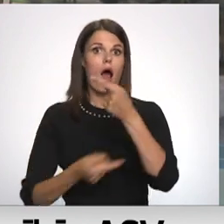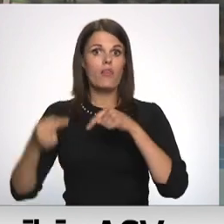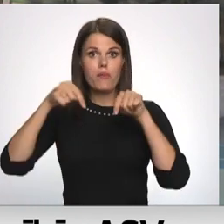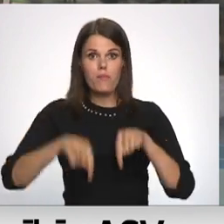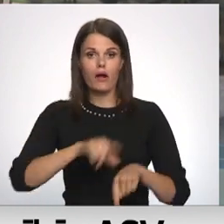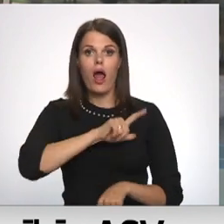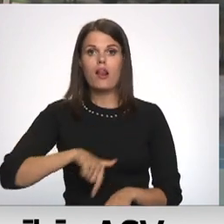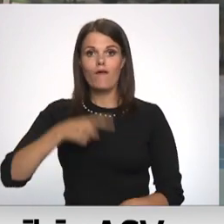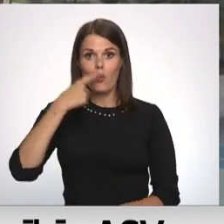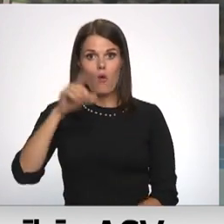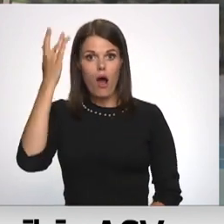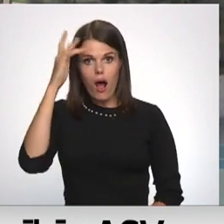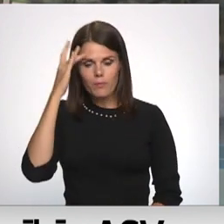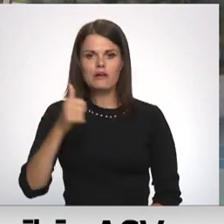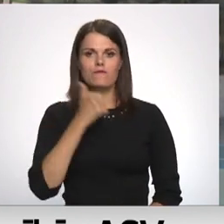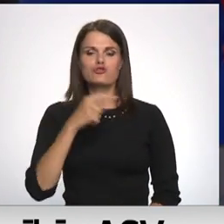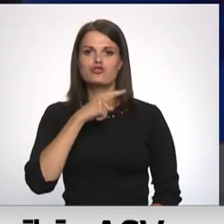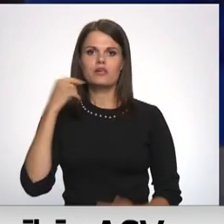gatavojas uzstādīt Guinness rekordu.